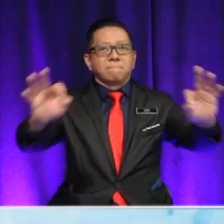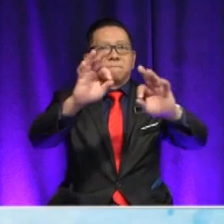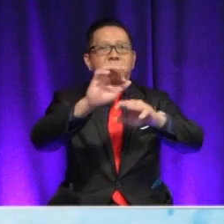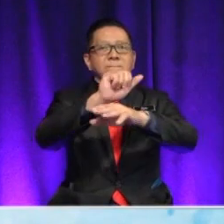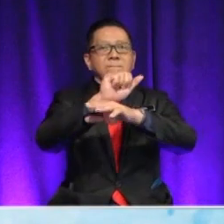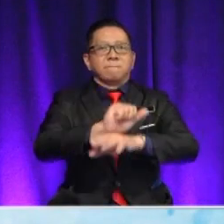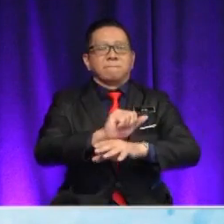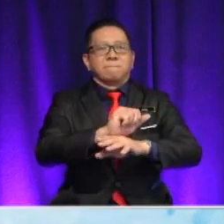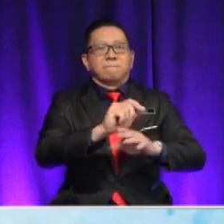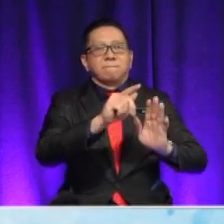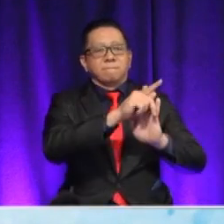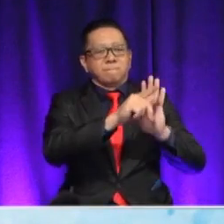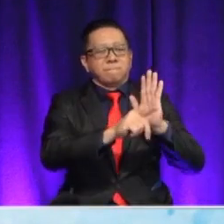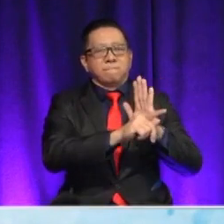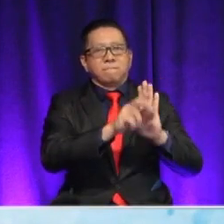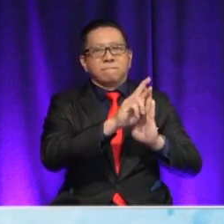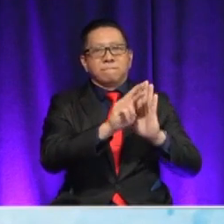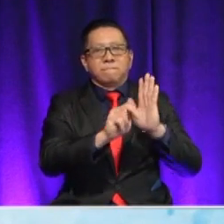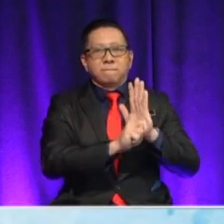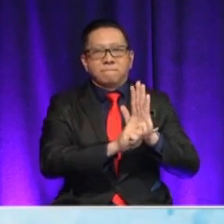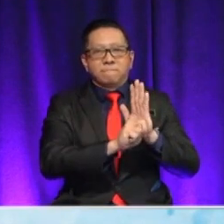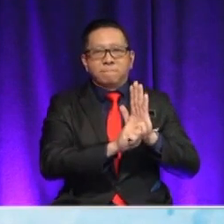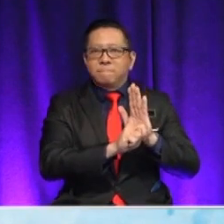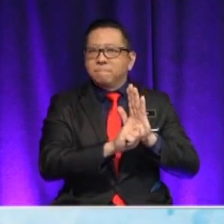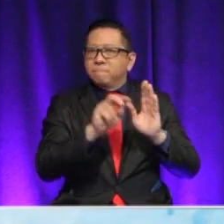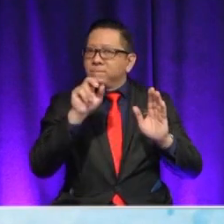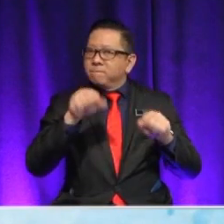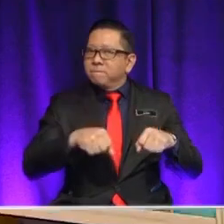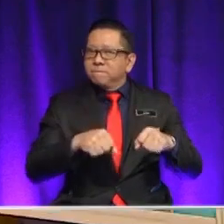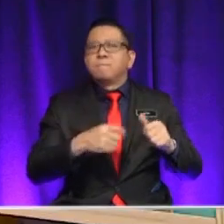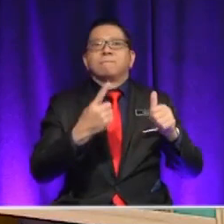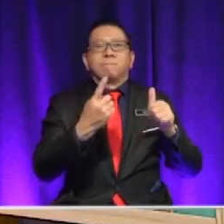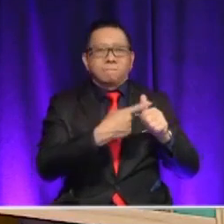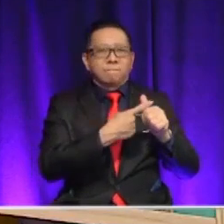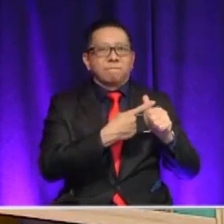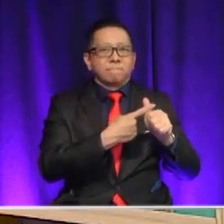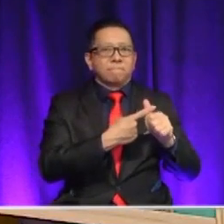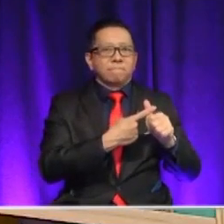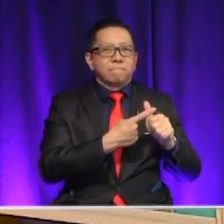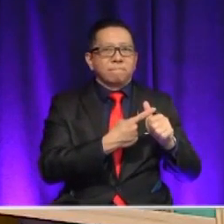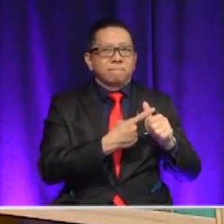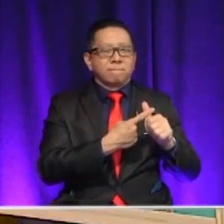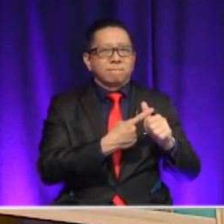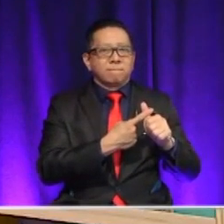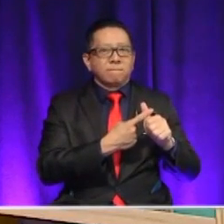prinsip rukun negara. Kalau kita dapat lihat, okey, yang pertama, okey, iaitu untuk meningkatkan